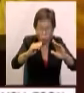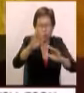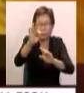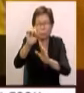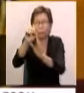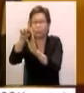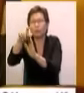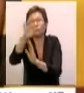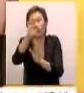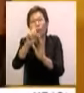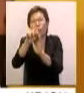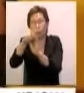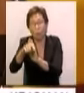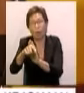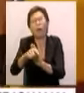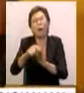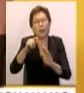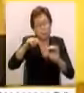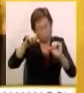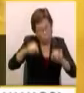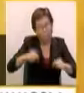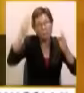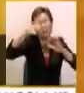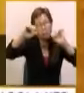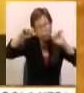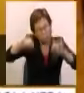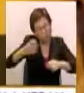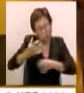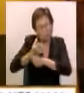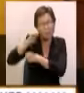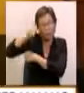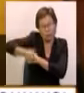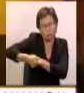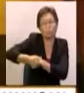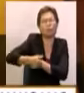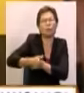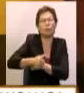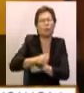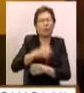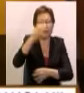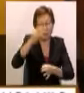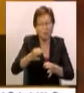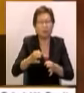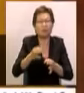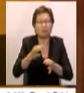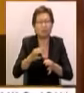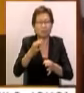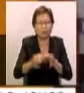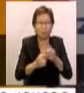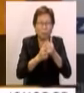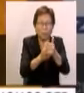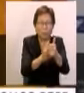untuk Malaysia meraih keputusan positif di Stadium Raja Manggala malam esok andai semuanya mengikut perancangan.